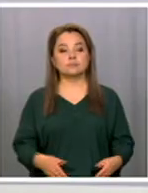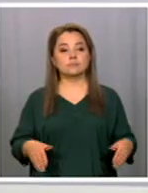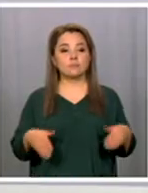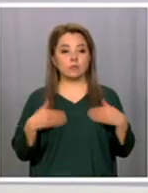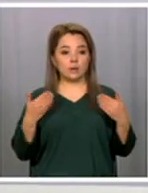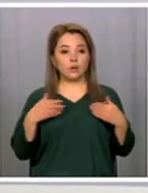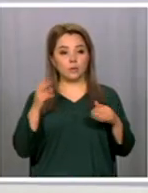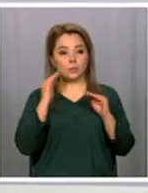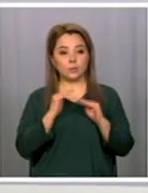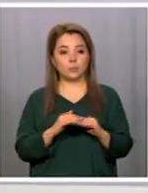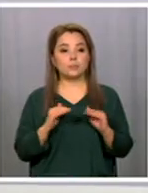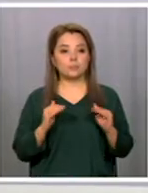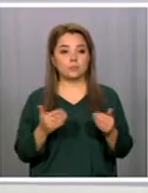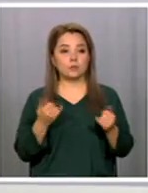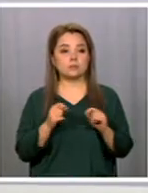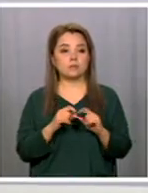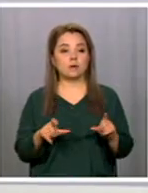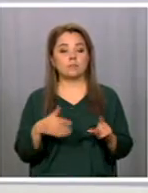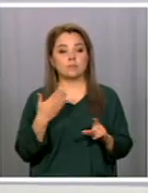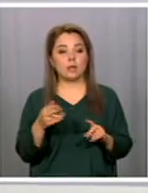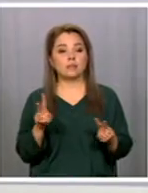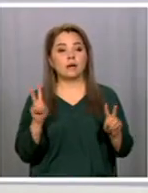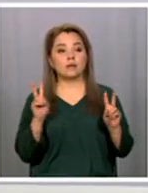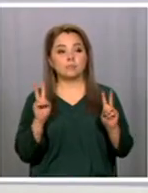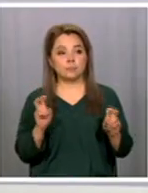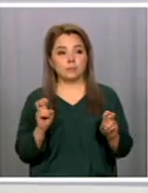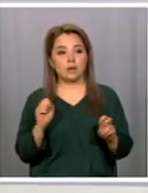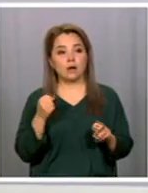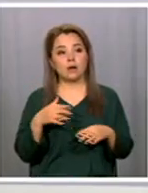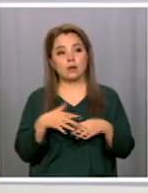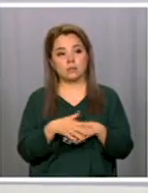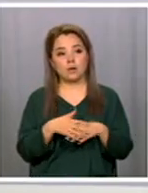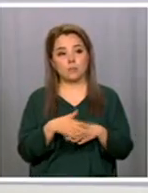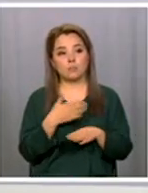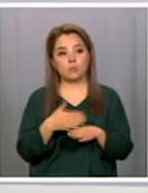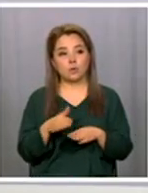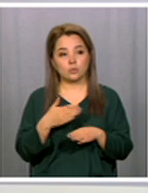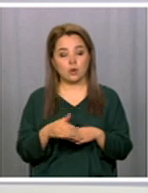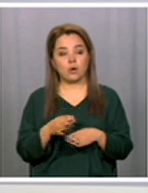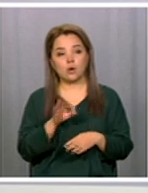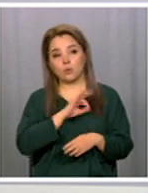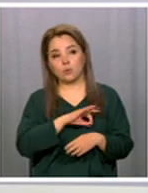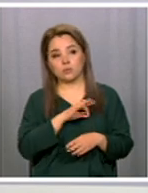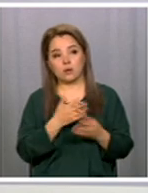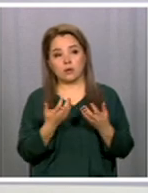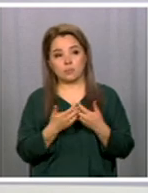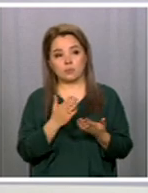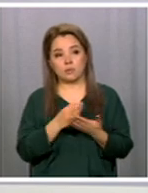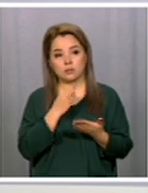Сәлеметсіздер ме, оқушылар? Бүгінгі сабағымыздың тақырбы – алгебралық бөлшектерге амалдар қолдану.